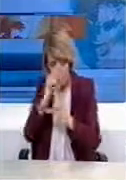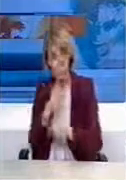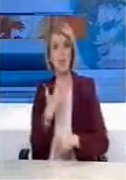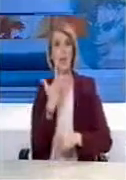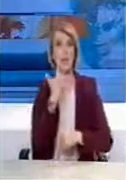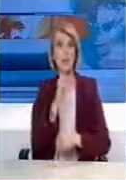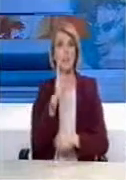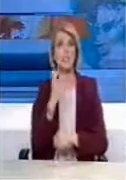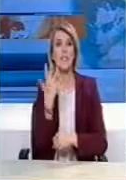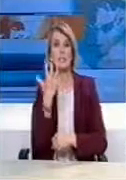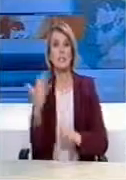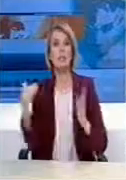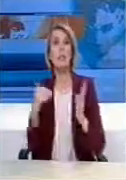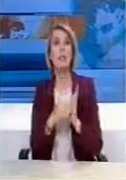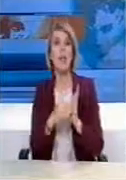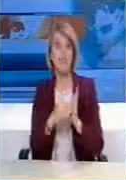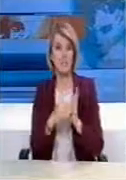35.432 κλινικά δείγματα.